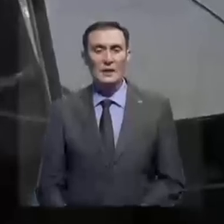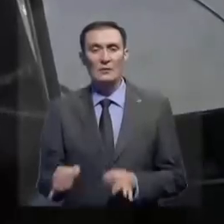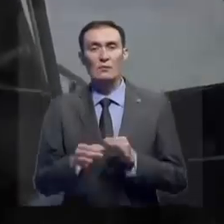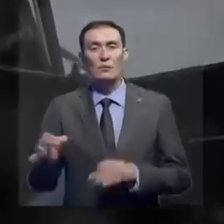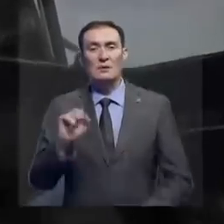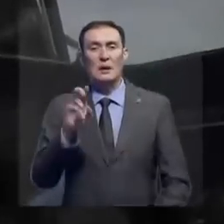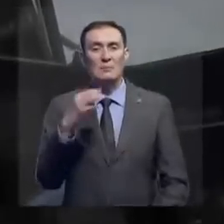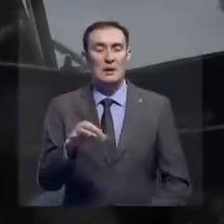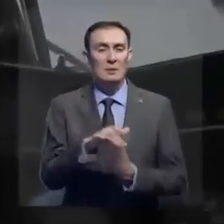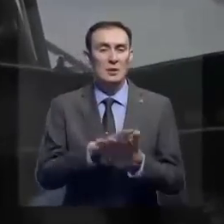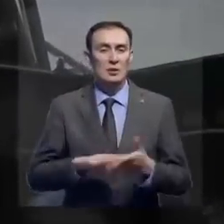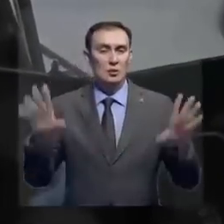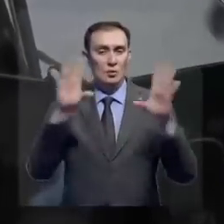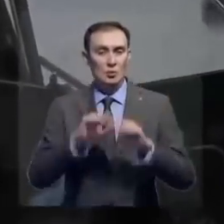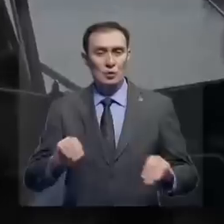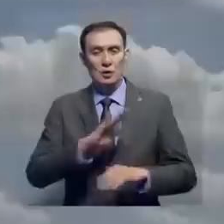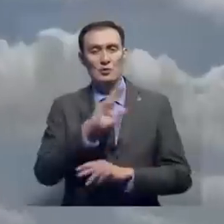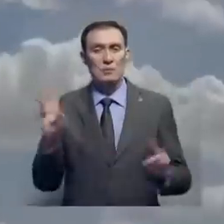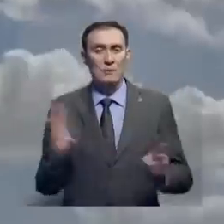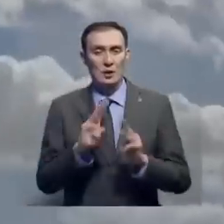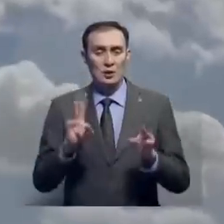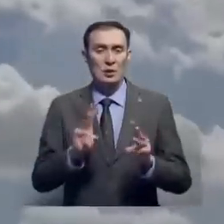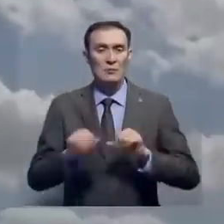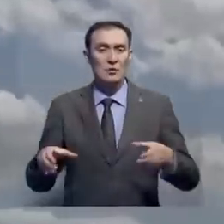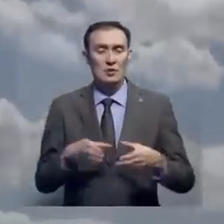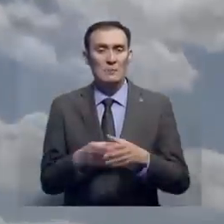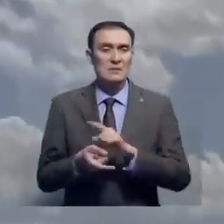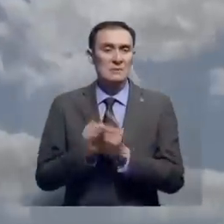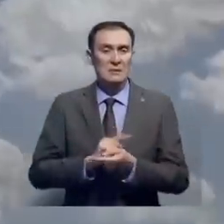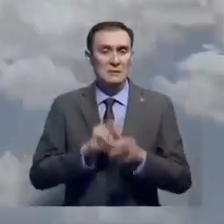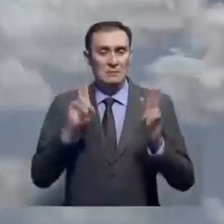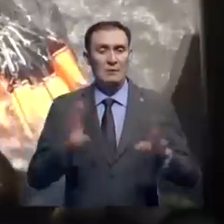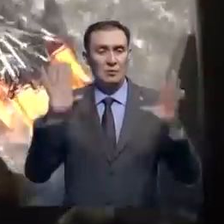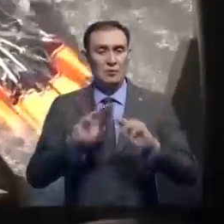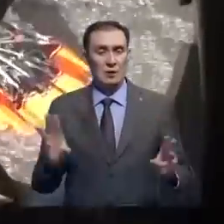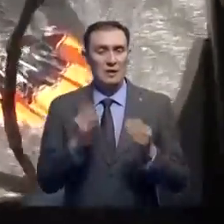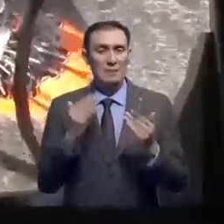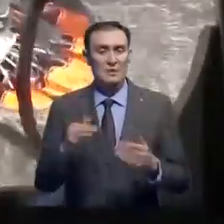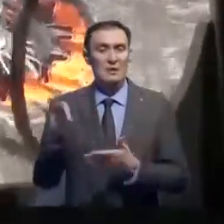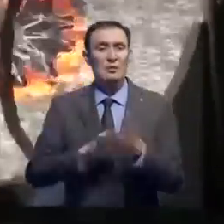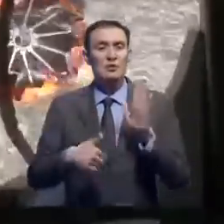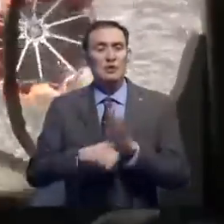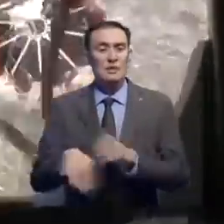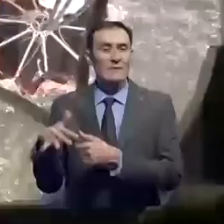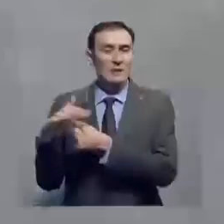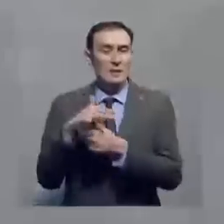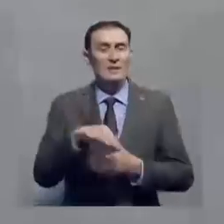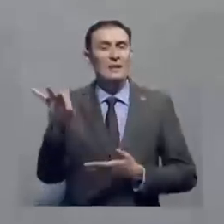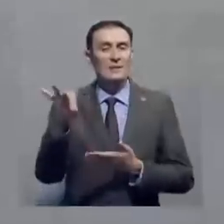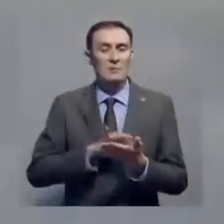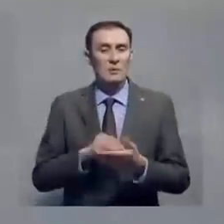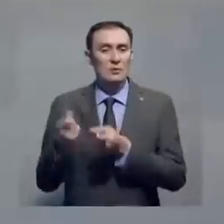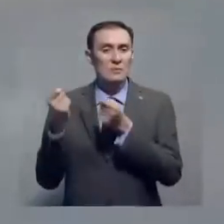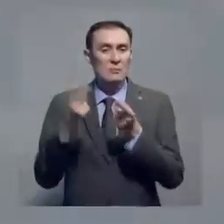в области Абай продолжают тушить лесной пожар оперштаб изменил тактику тушения огня теперь сразу шесть вертолетов одновременно